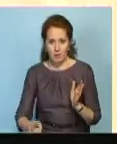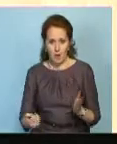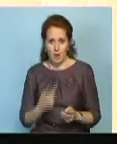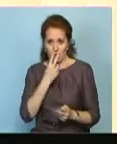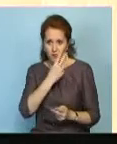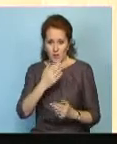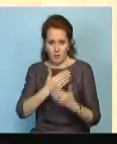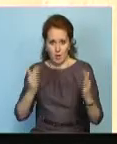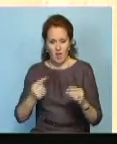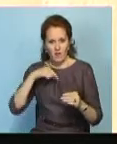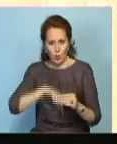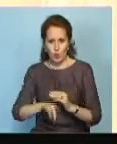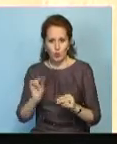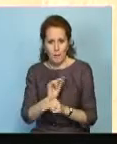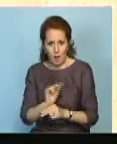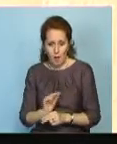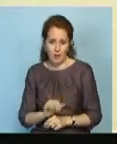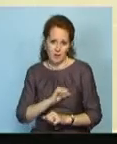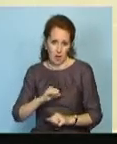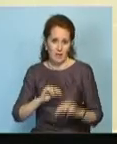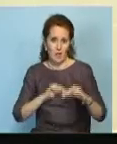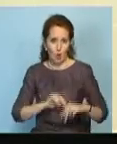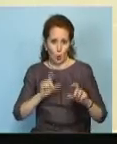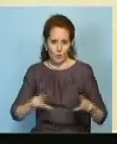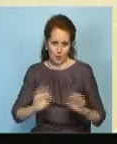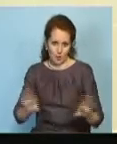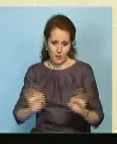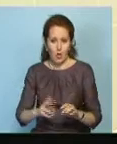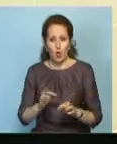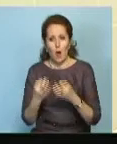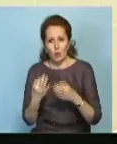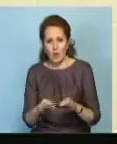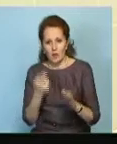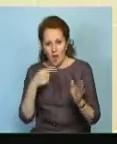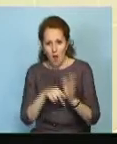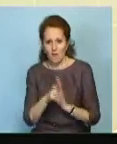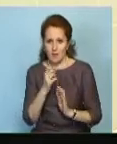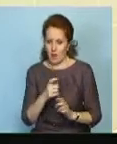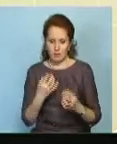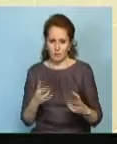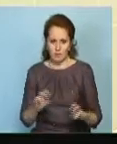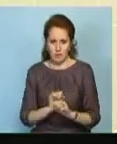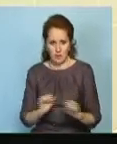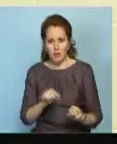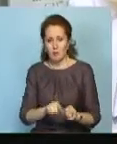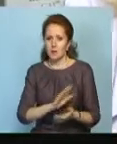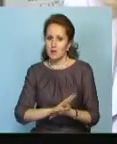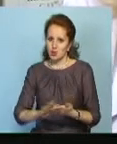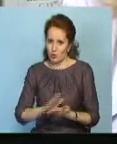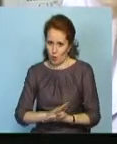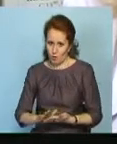тоже нужно все подлатать, делятся сами сотрудники. Однако пускать в цех не стали, объясняя, что там особая стерильная чистота.